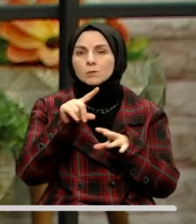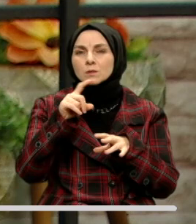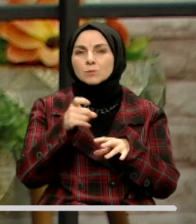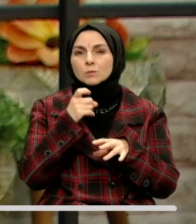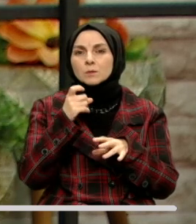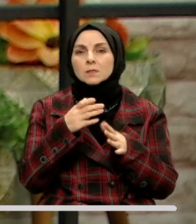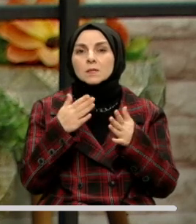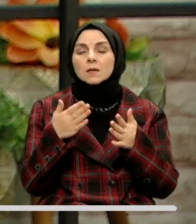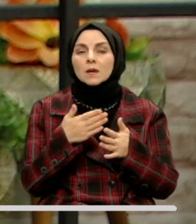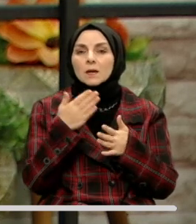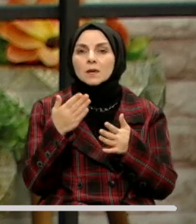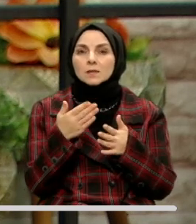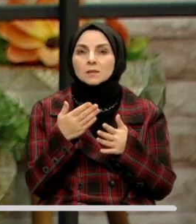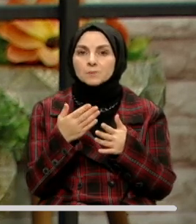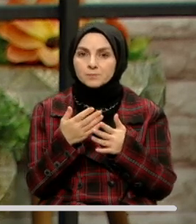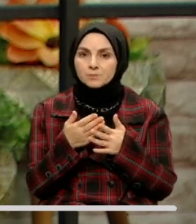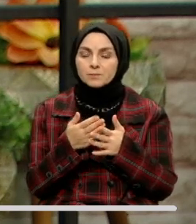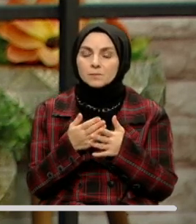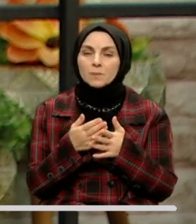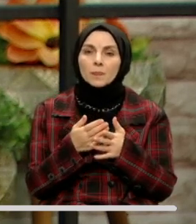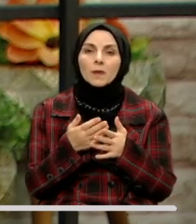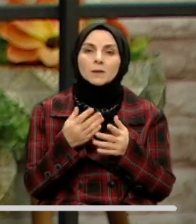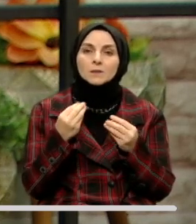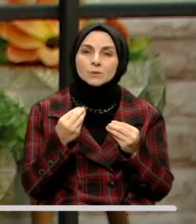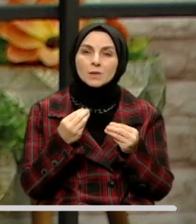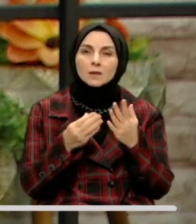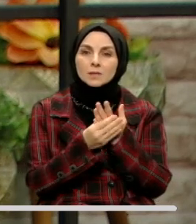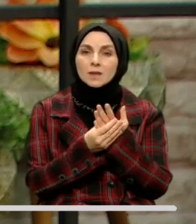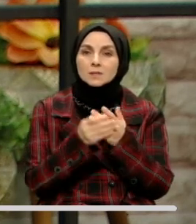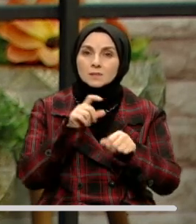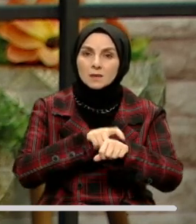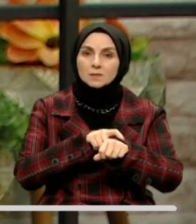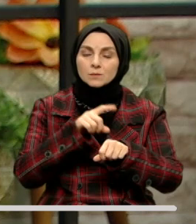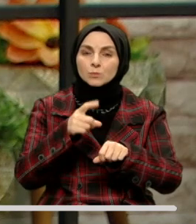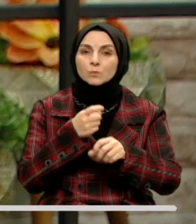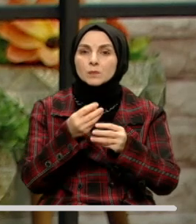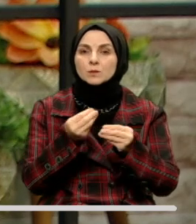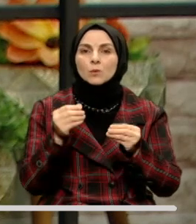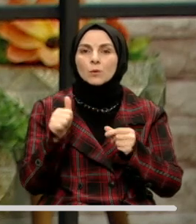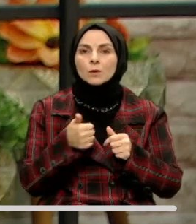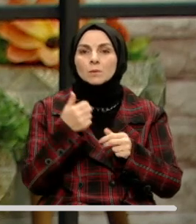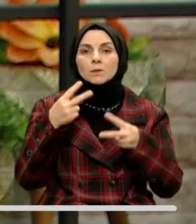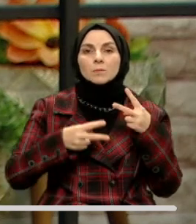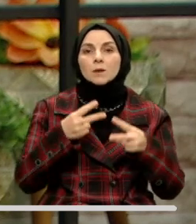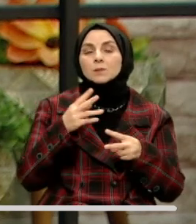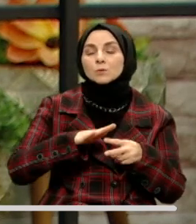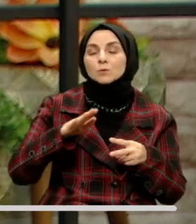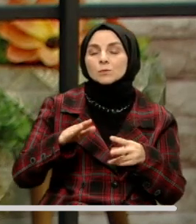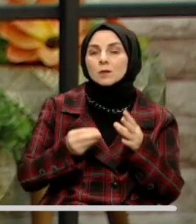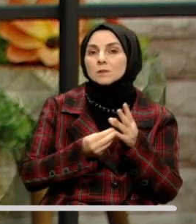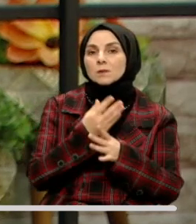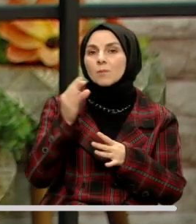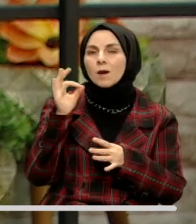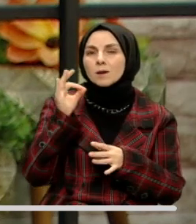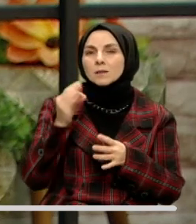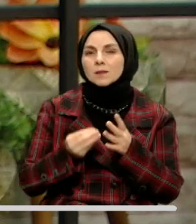verimli ders saatini bulması da çok önemli. Bazı çocuklar sabah erkenden kalkar. Hı hı. Mesela yeryüzündeki seslerin de en